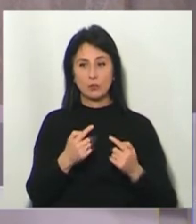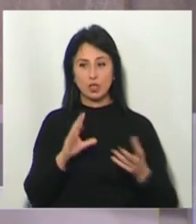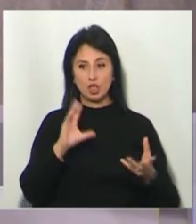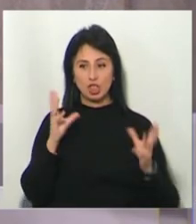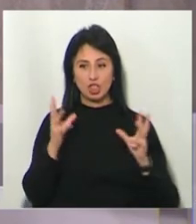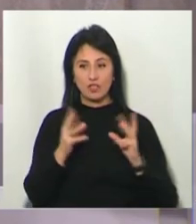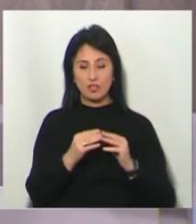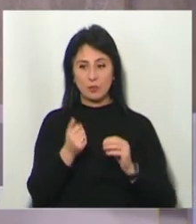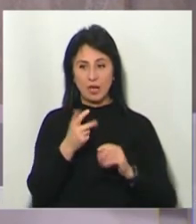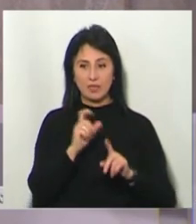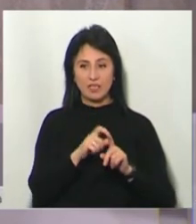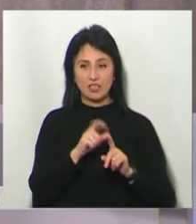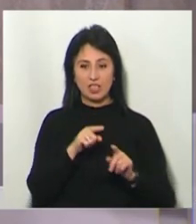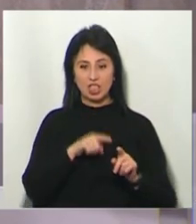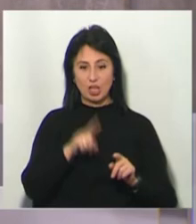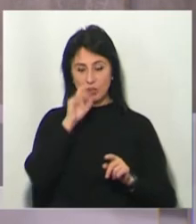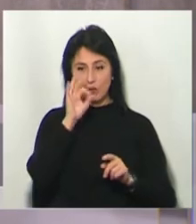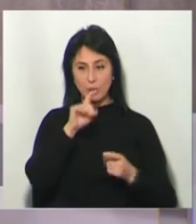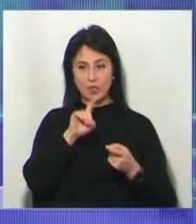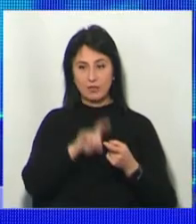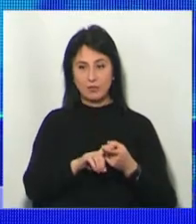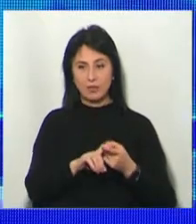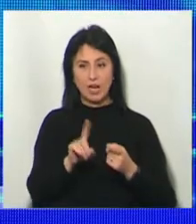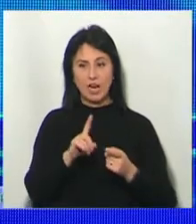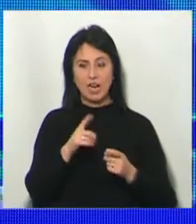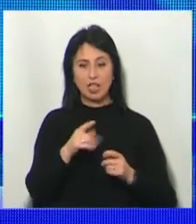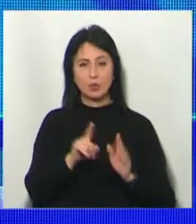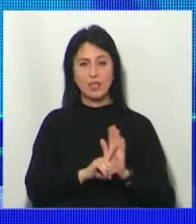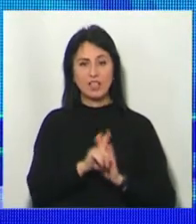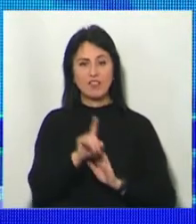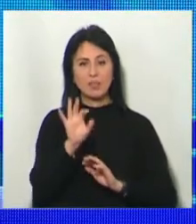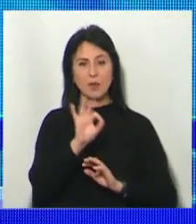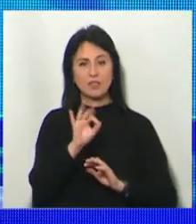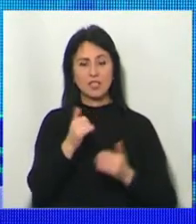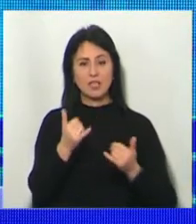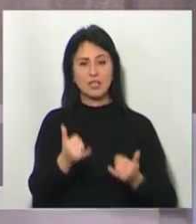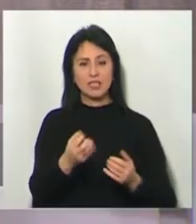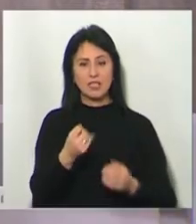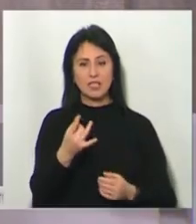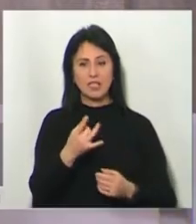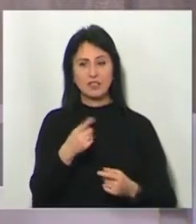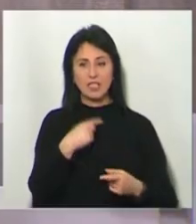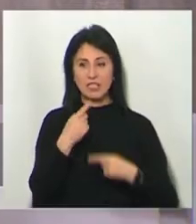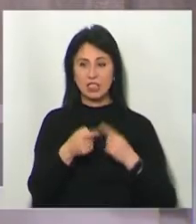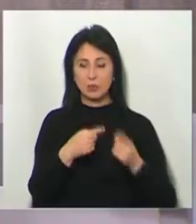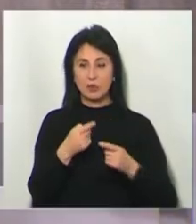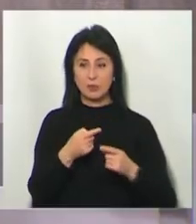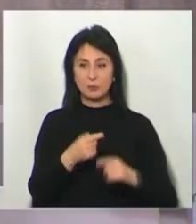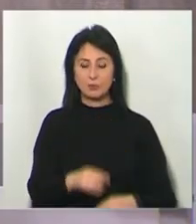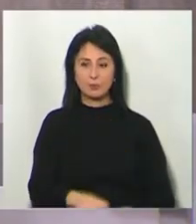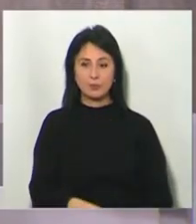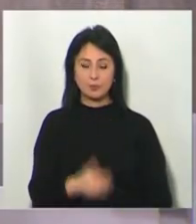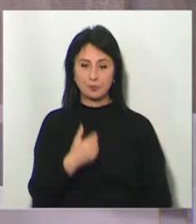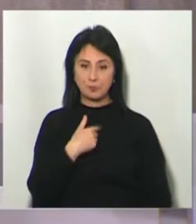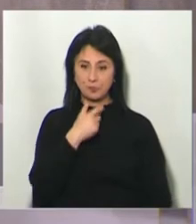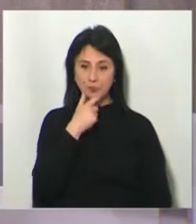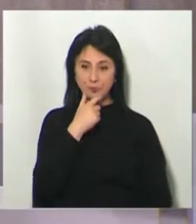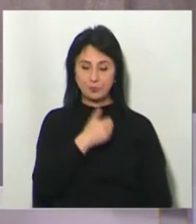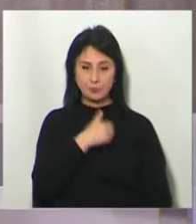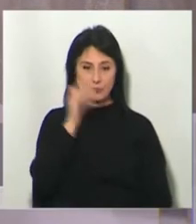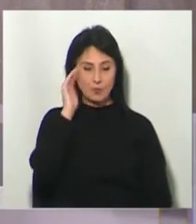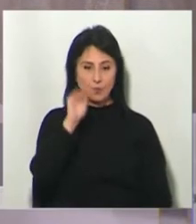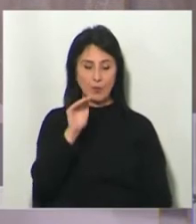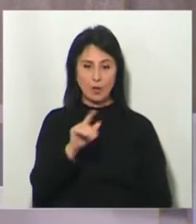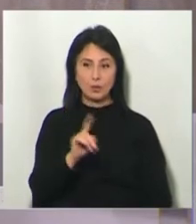șeva geamă, tram de nimeni sit, uite, șard mjava, sunt dacă șef, radom David, ce un amaze, dres, idevert, hl sau bari, mima orbos mi de